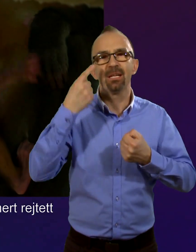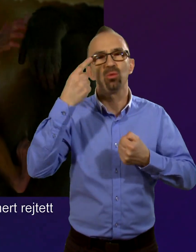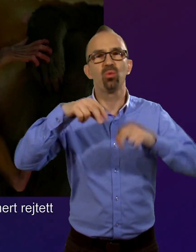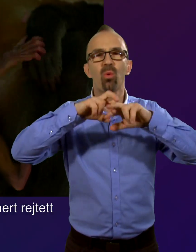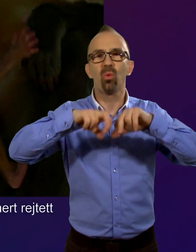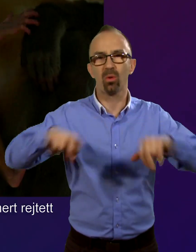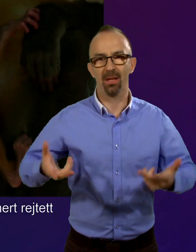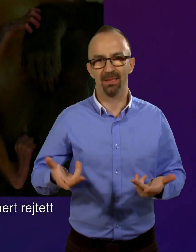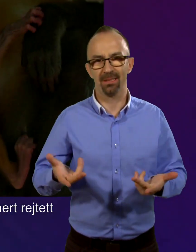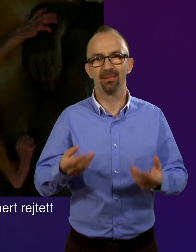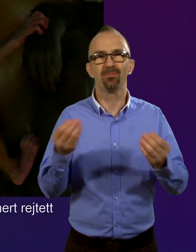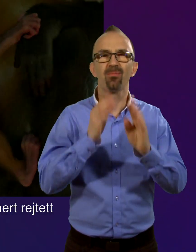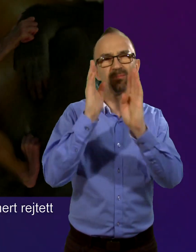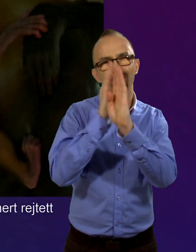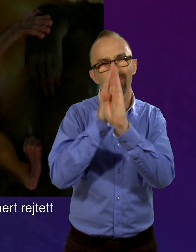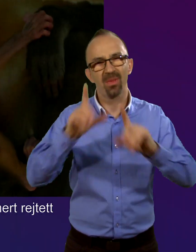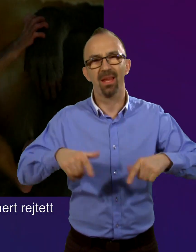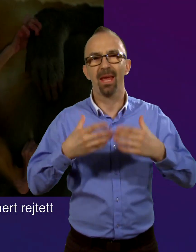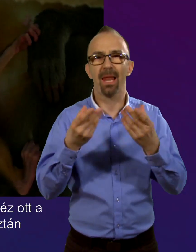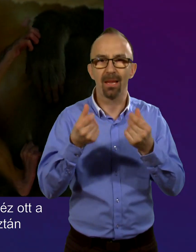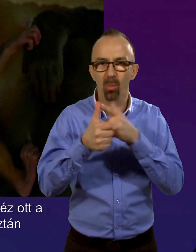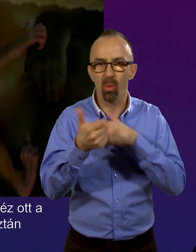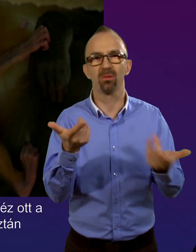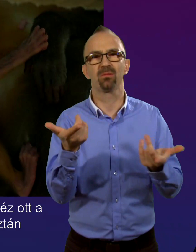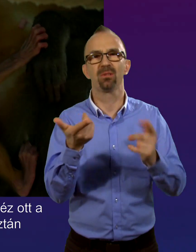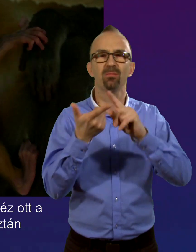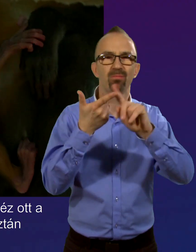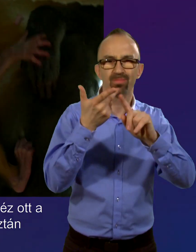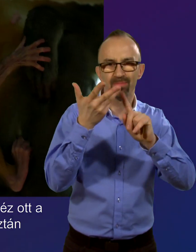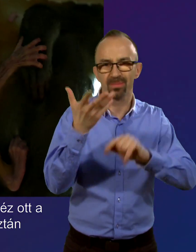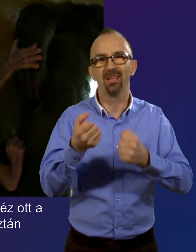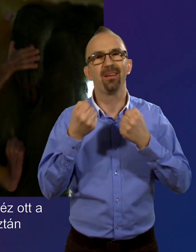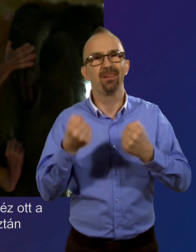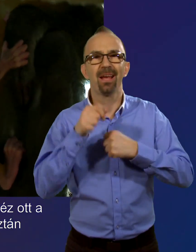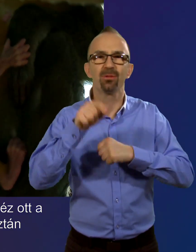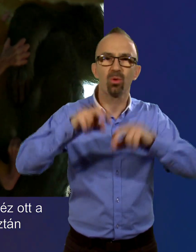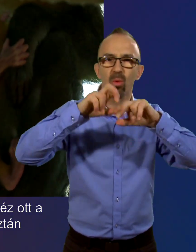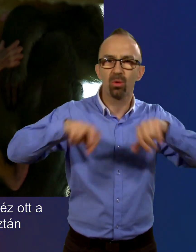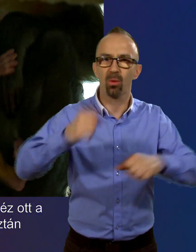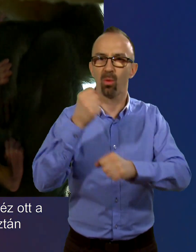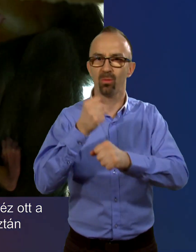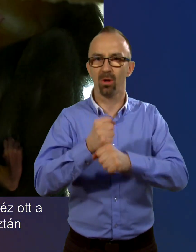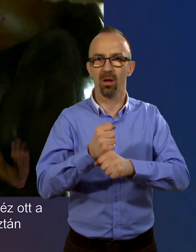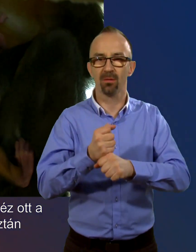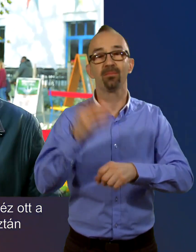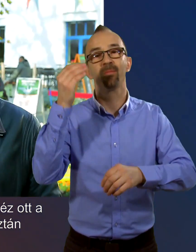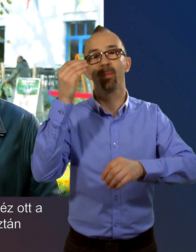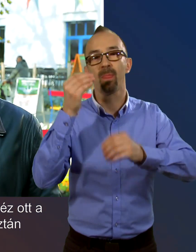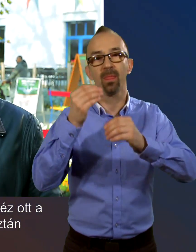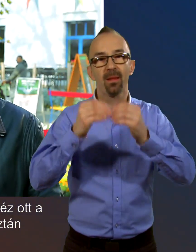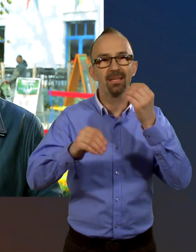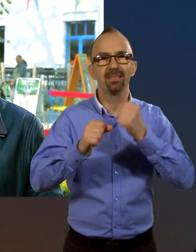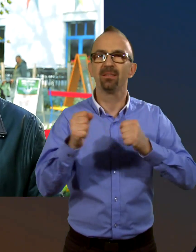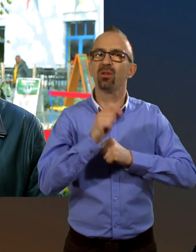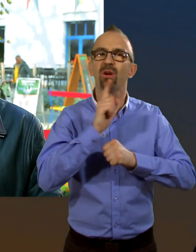nehezen kutathatók, részben mert rejtett életmódot folytatnak, részben meg egyéb okok miatt is nehéz ott a kutatóknak boldogulni, és ezért